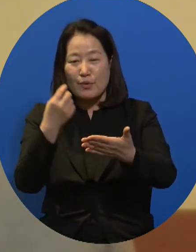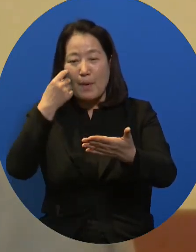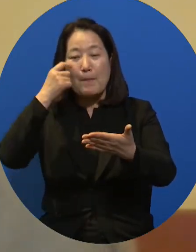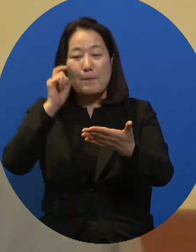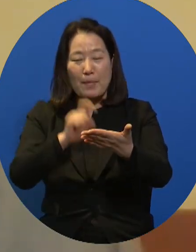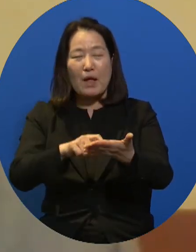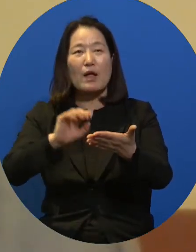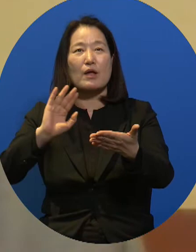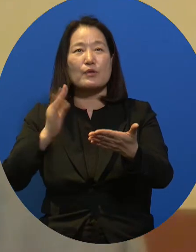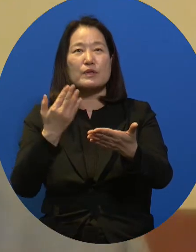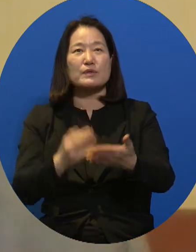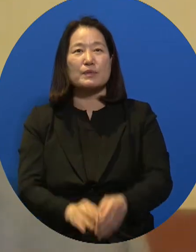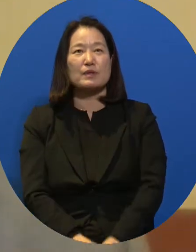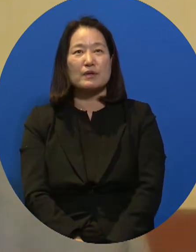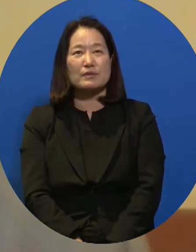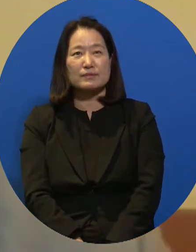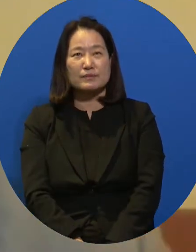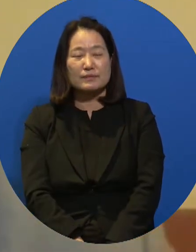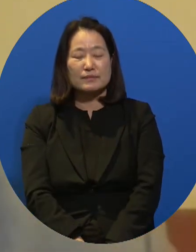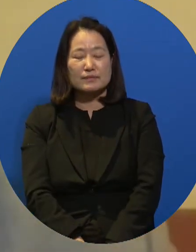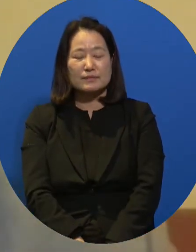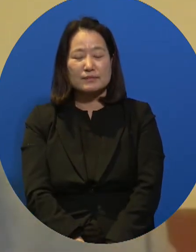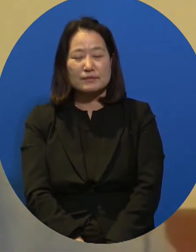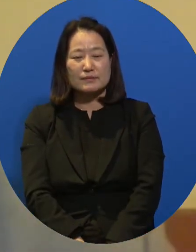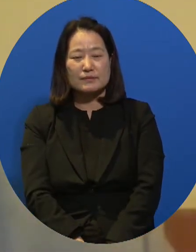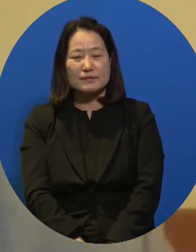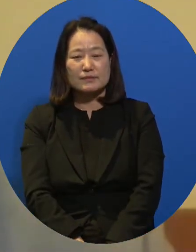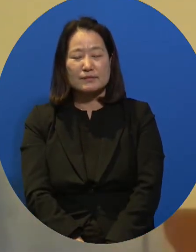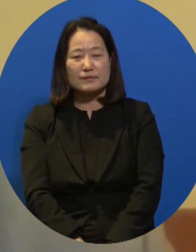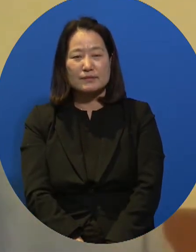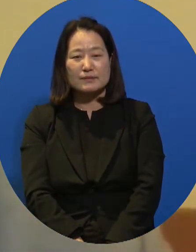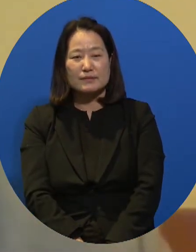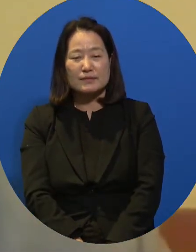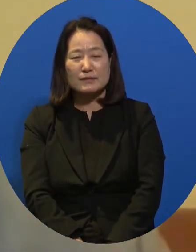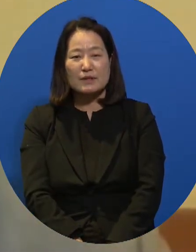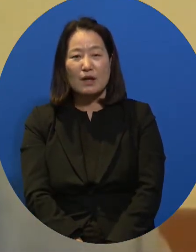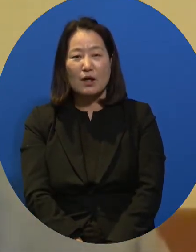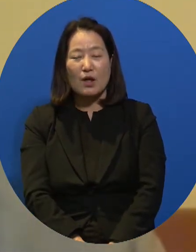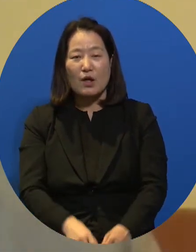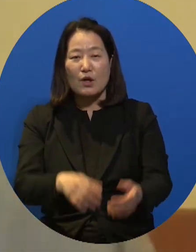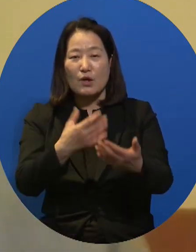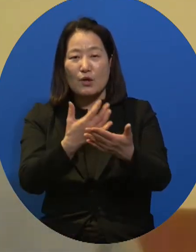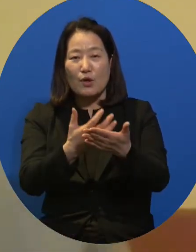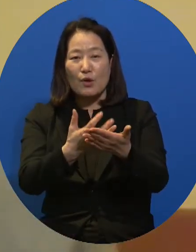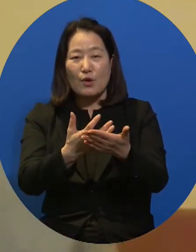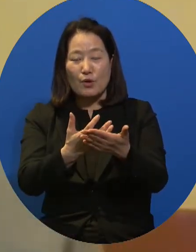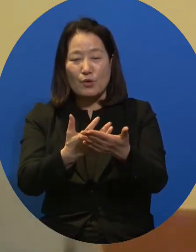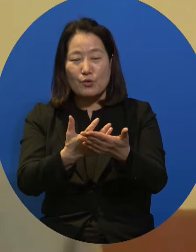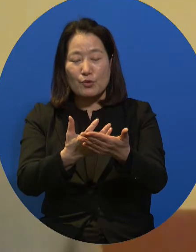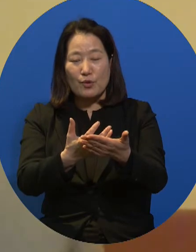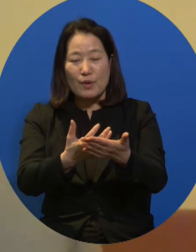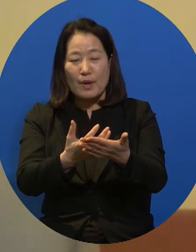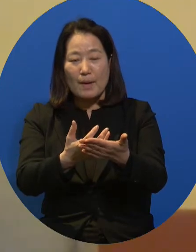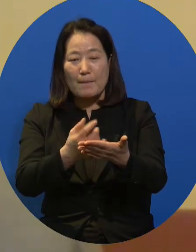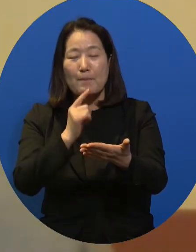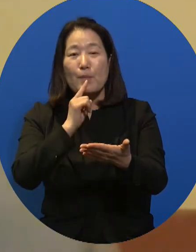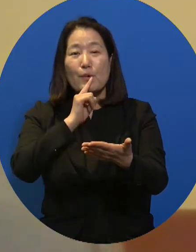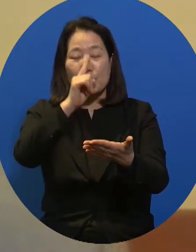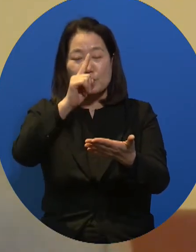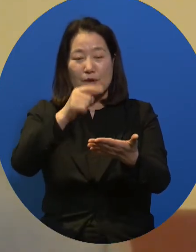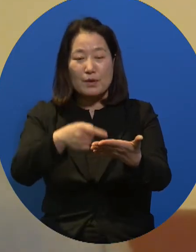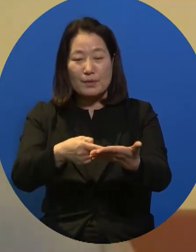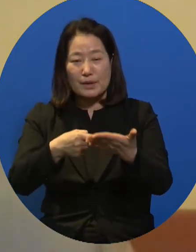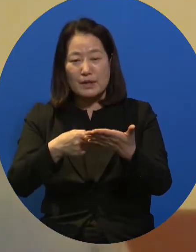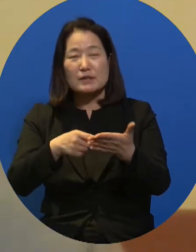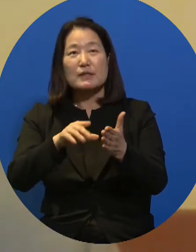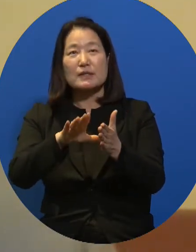그리고 당시에 이 보고서가 나온 시점이 팬데믹이 심각했던 시점이기 때문에